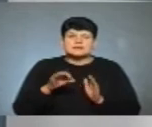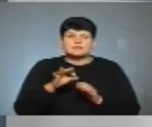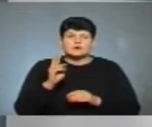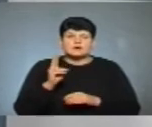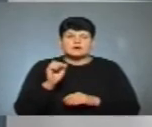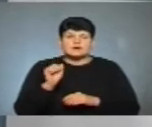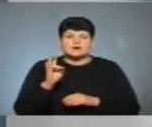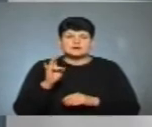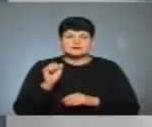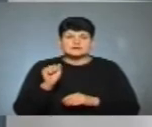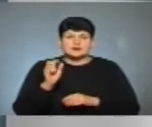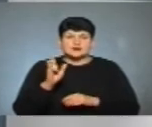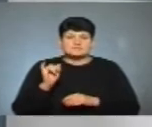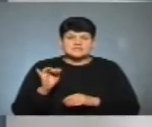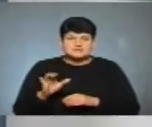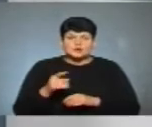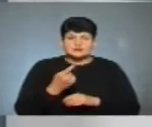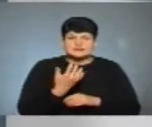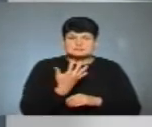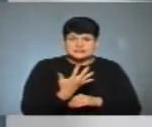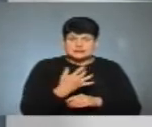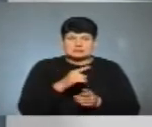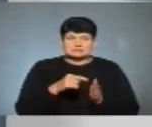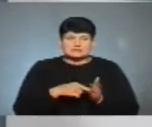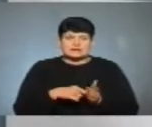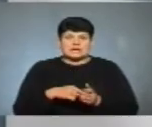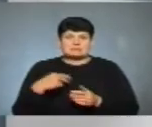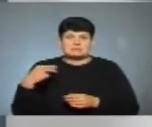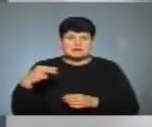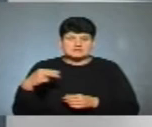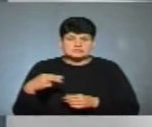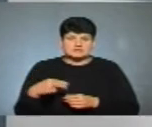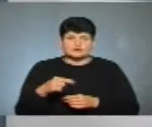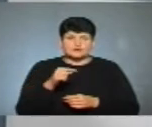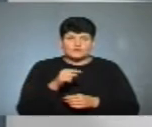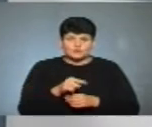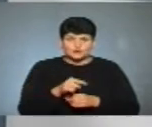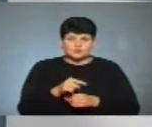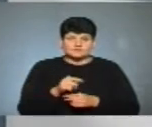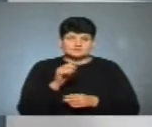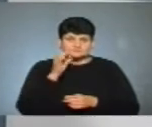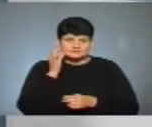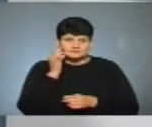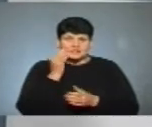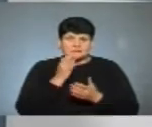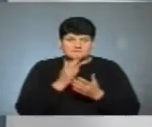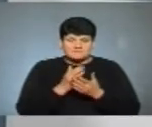канабіс, одне з п'яти запитань президента, воно завуальовано мало на